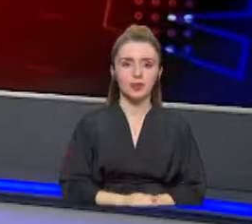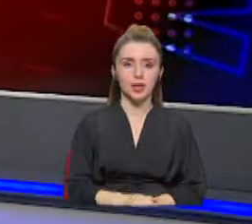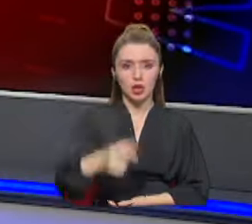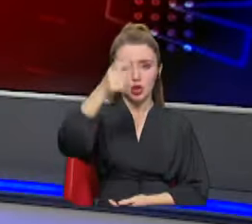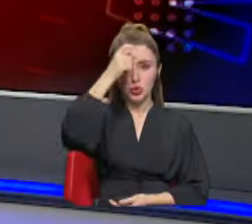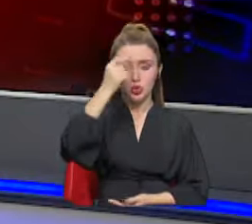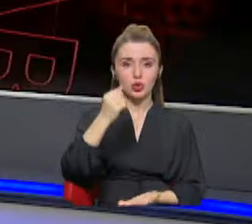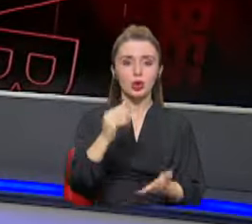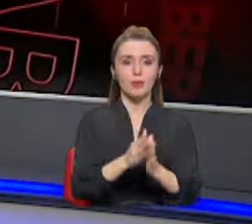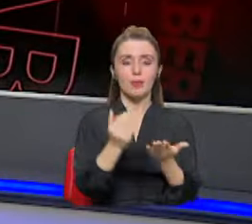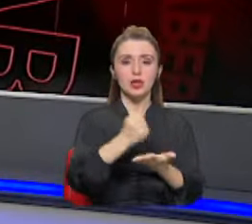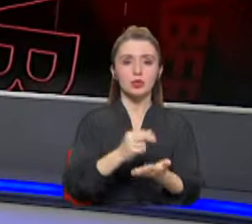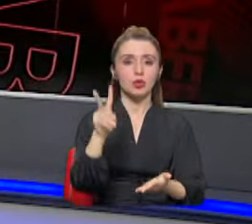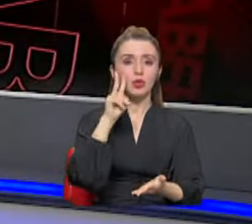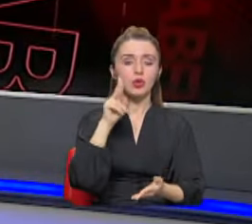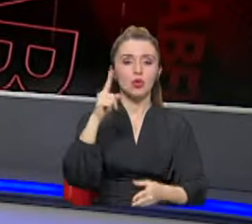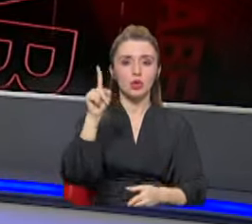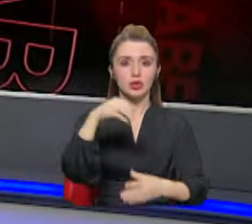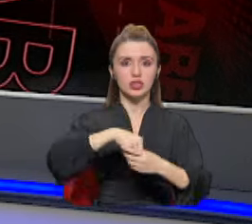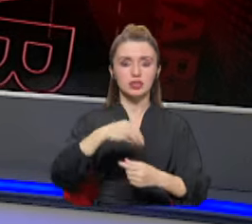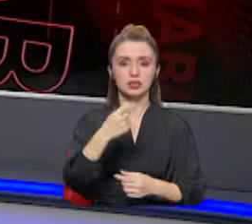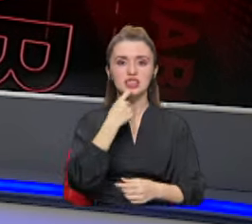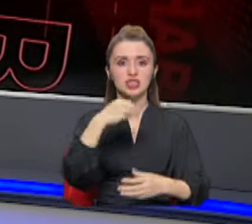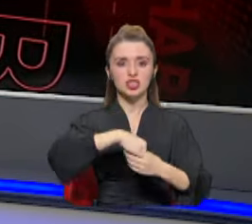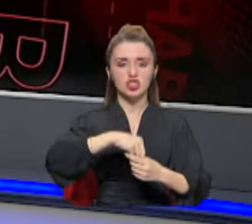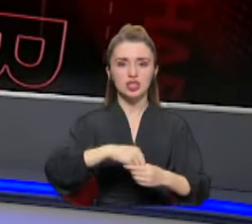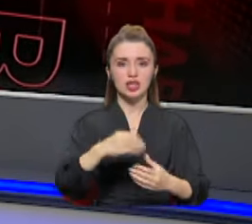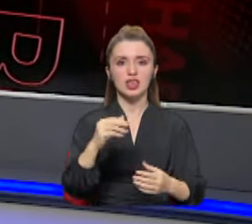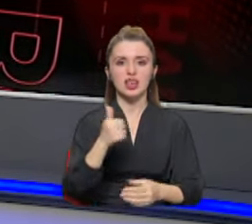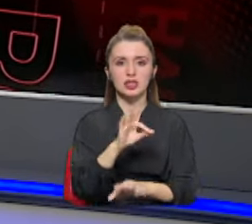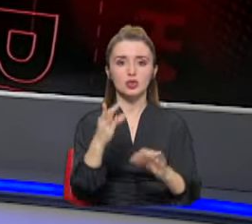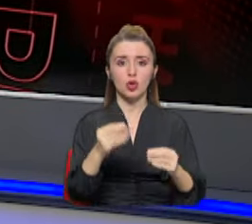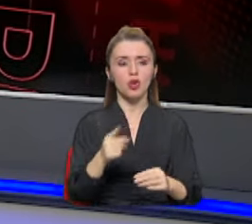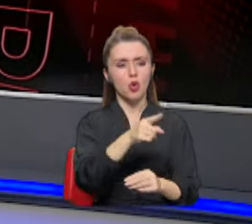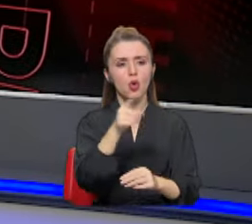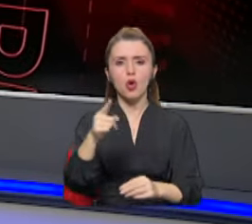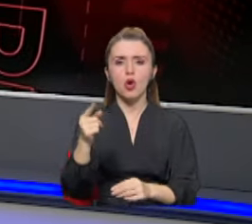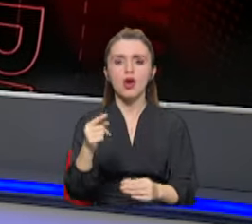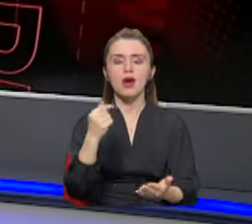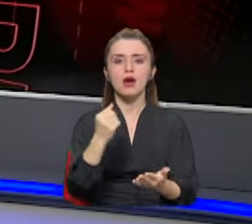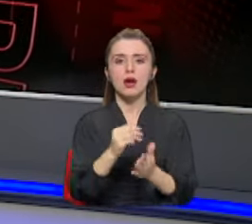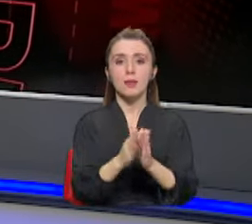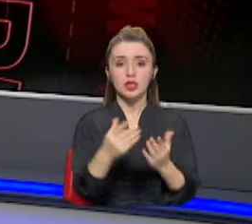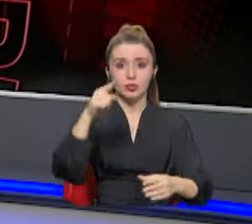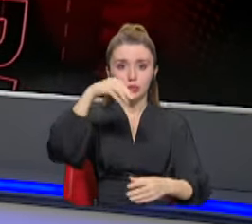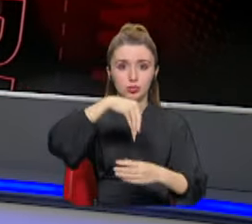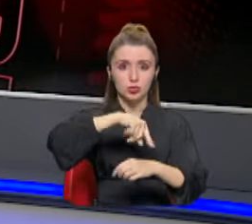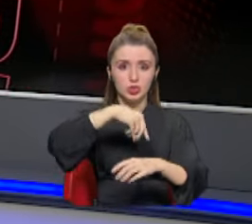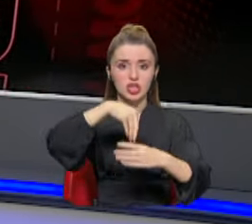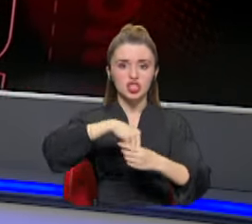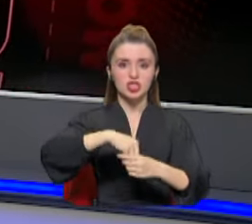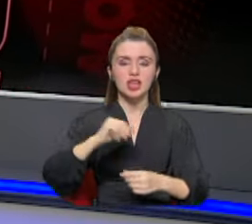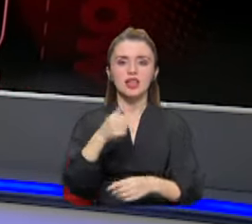Türk pasaportu son 10 yılda değer kaybetti. Artık daha az ülkeye vizesiz girilebiliyor. Pasaportumuz bu süreçte en çok